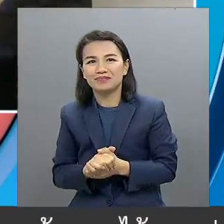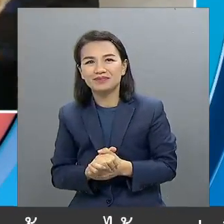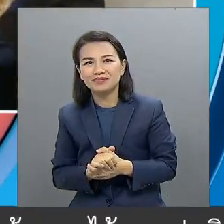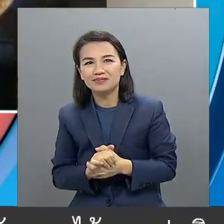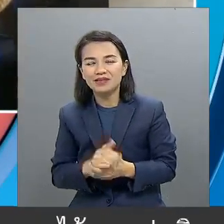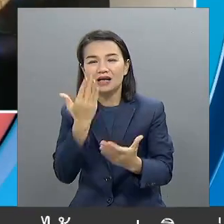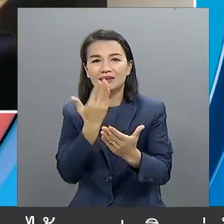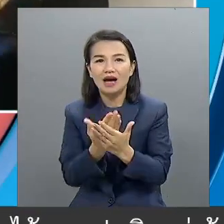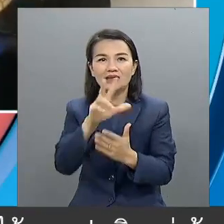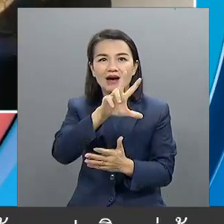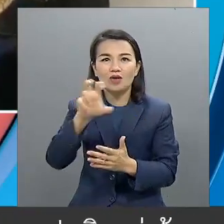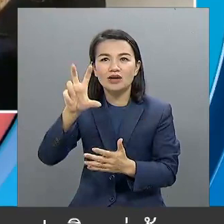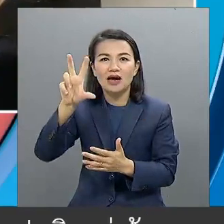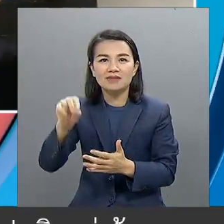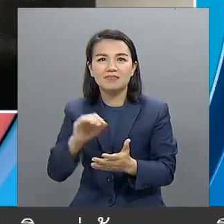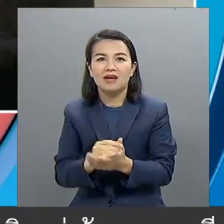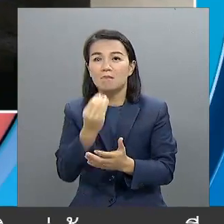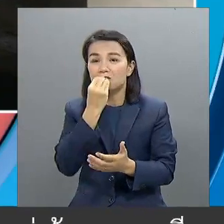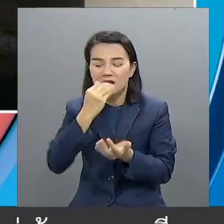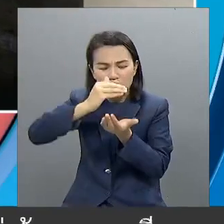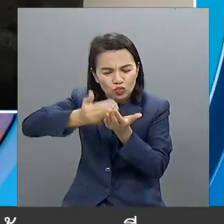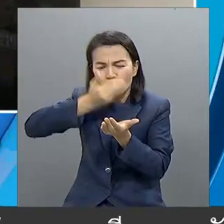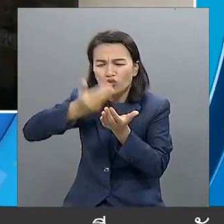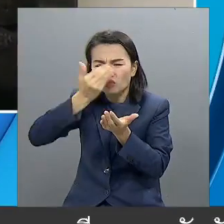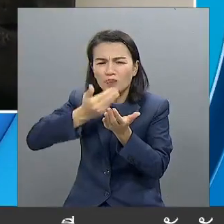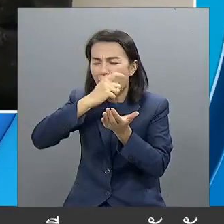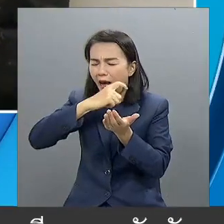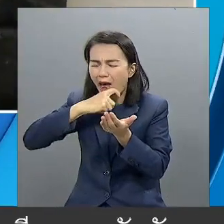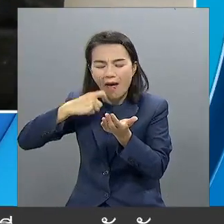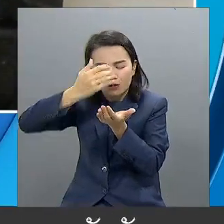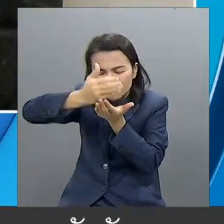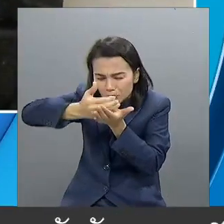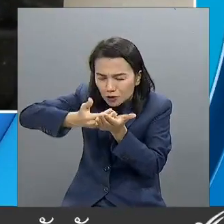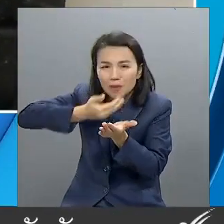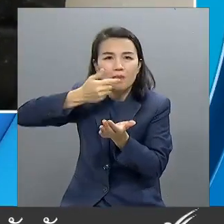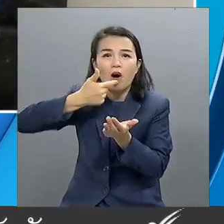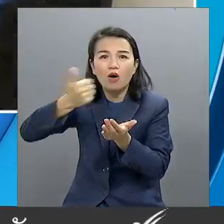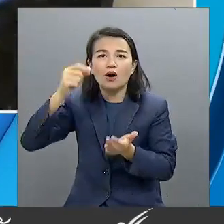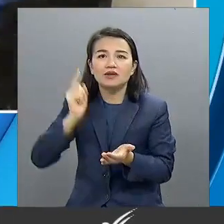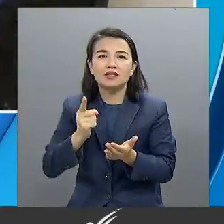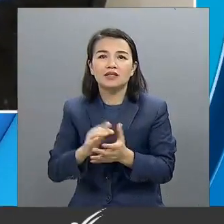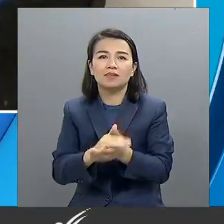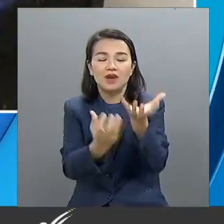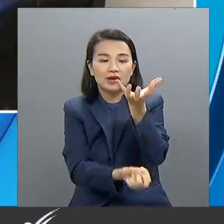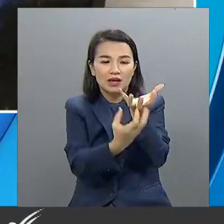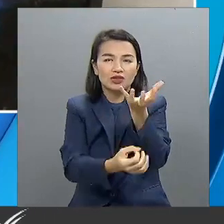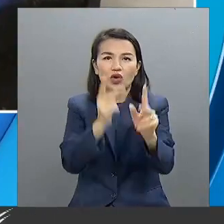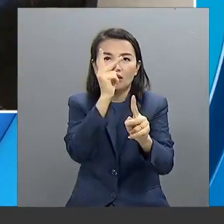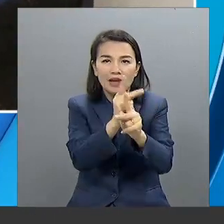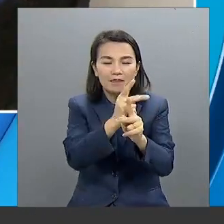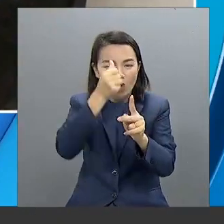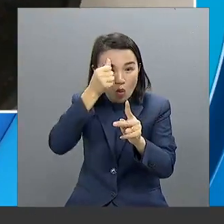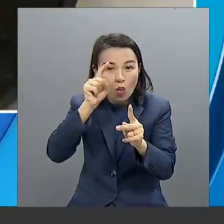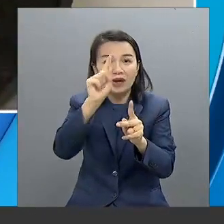บาี่ต้องกินให้หมดเลยนะ เพระว่าสถดายงาต้องอร่อยจถนานแต่โซ่มาผมวาเก็บไ้สักวันหนึ่งใหมถว